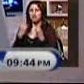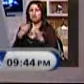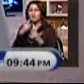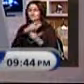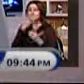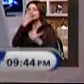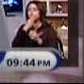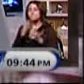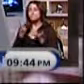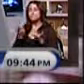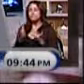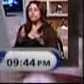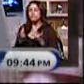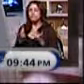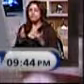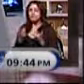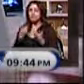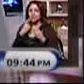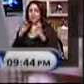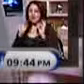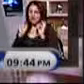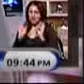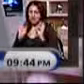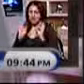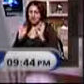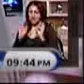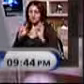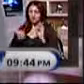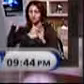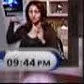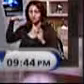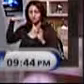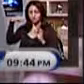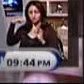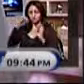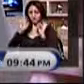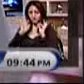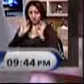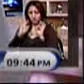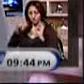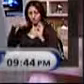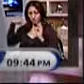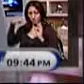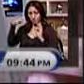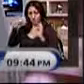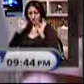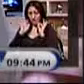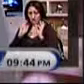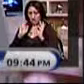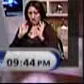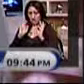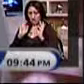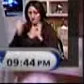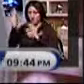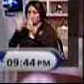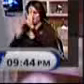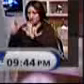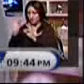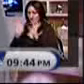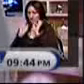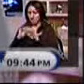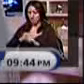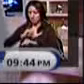انا بقول لك جاي لك لابد يبقى في فريق رئاسي كامل واخد بال حضرتك هيخش، وده ليس بدعه